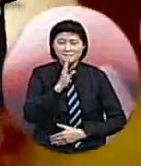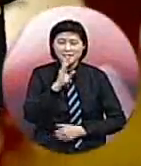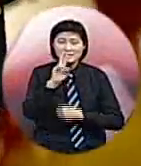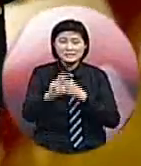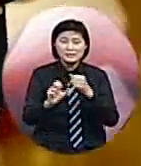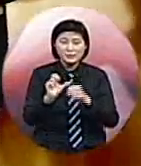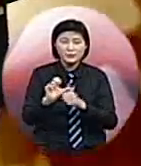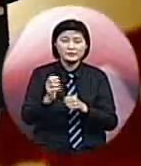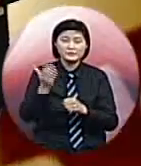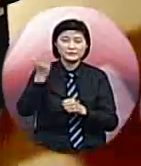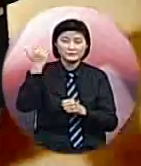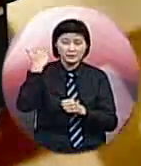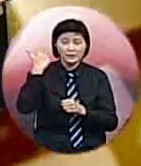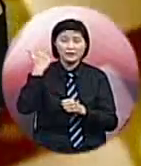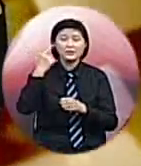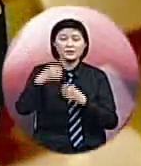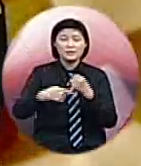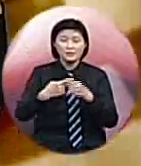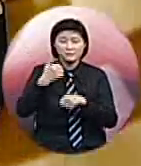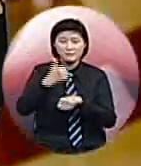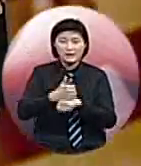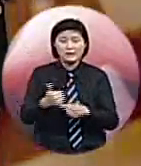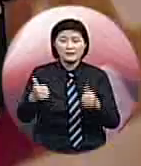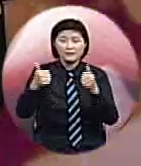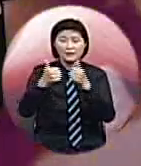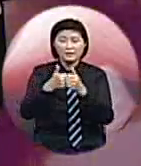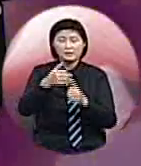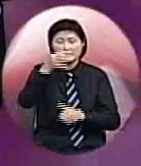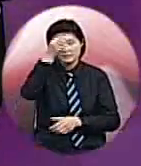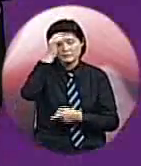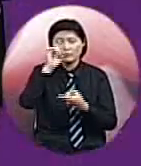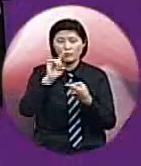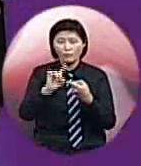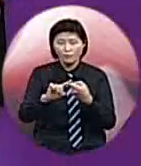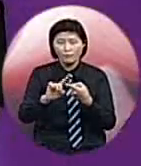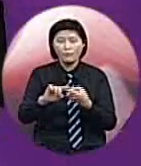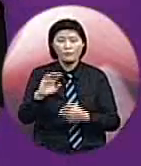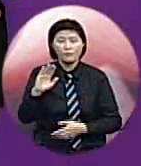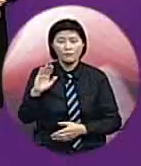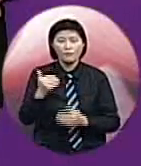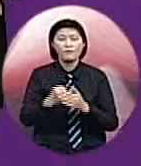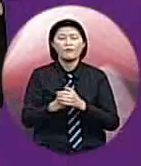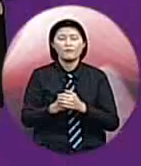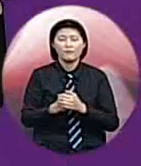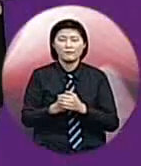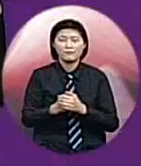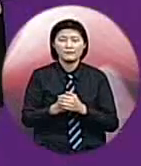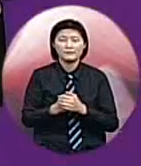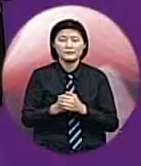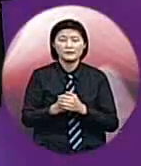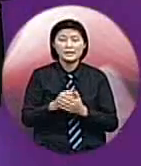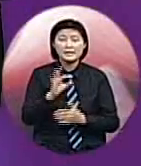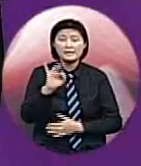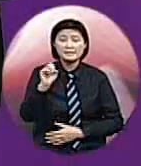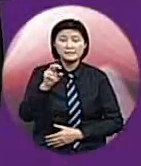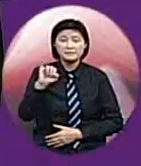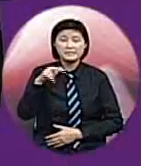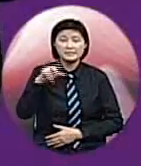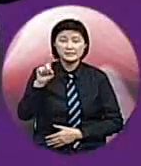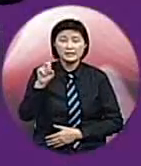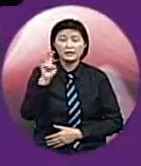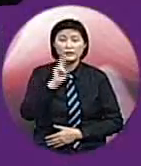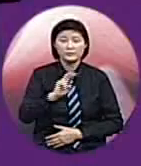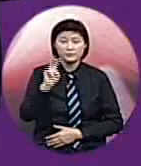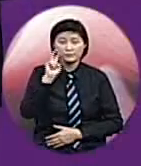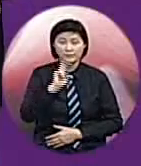15년 전 MBC에서 연말 결선까지 올라가신 실력이 나옵니다. 그 실력 그대로세요. 네. 또 이미자 선생님 노래죠.